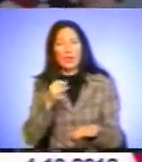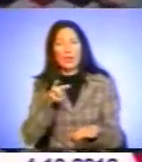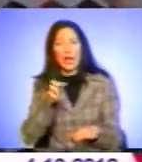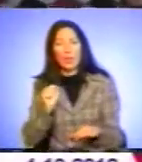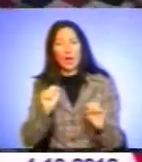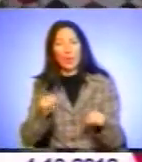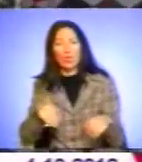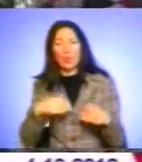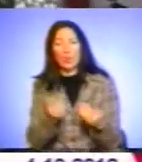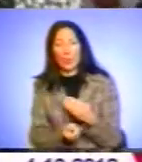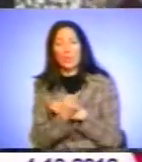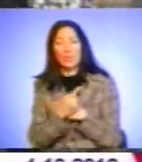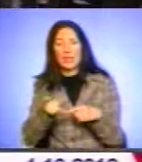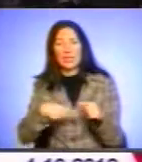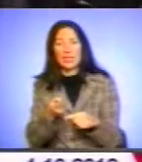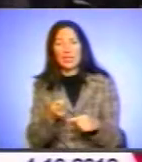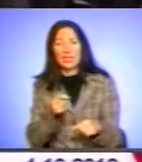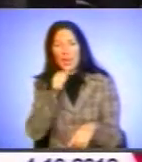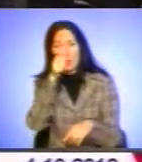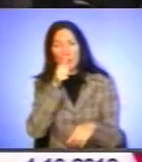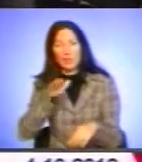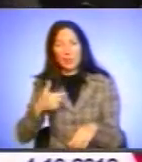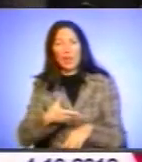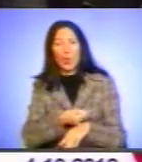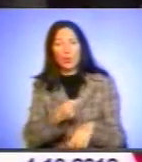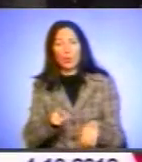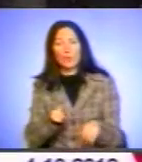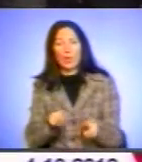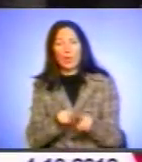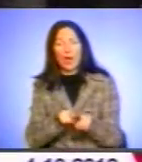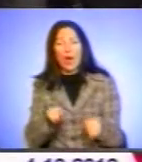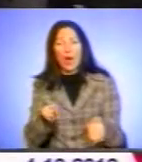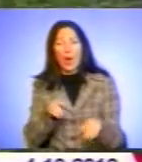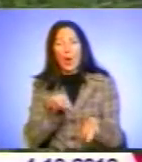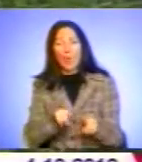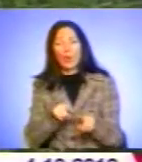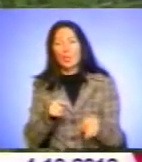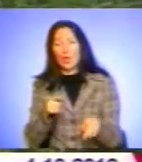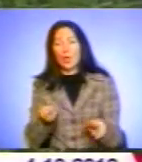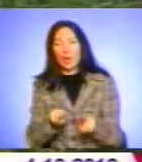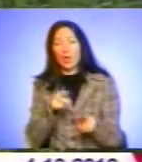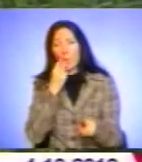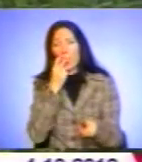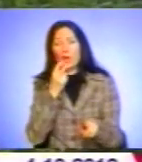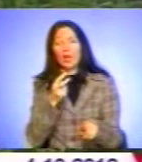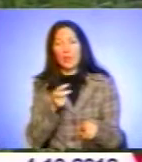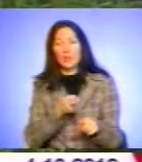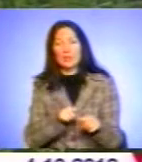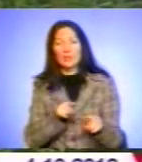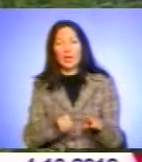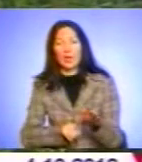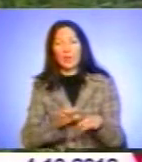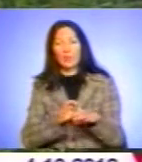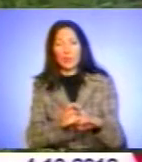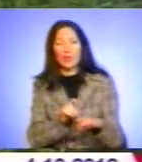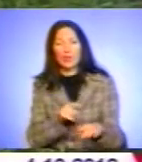проявитись і через місяць після ураження. Її симптоми схожі із симптомами звичайної застуди. Це призводить до того, що хвороба